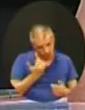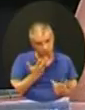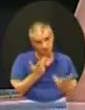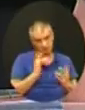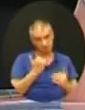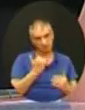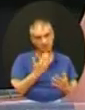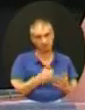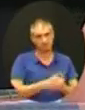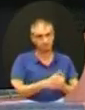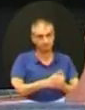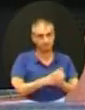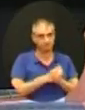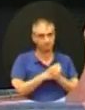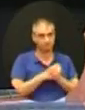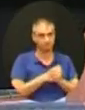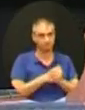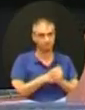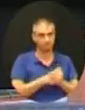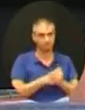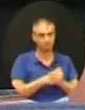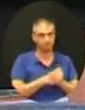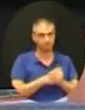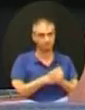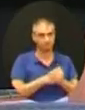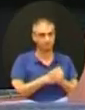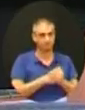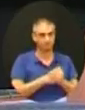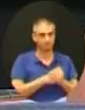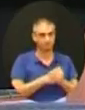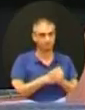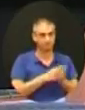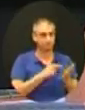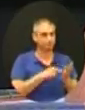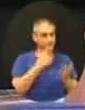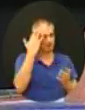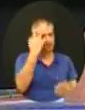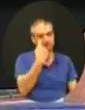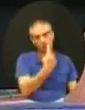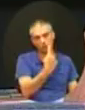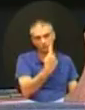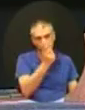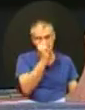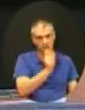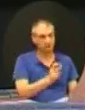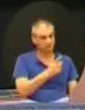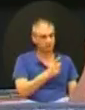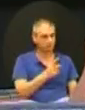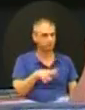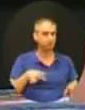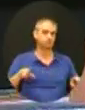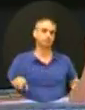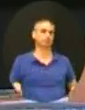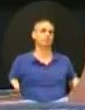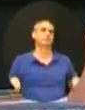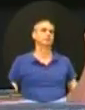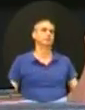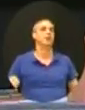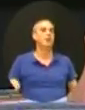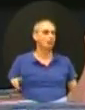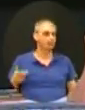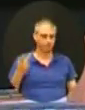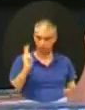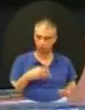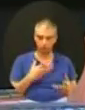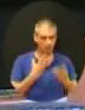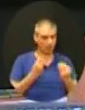כן. על רקע כלכלי. כן. כי תארו לעצמכם בן אדם שמרותק לכיסא גלגלים, שיש